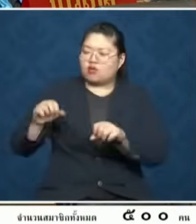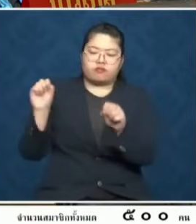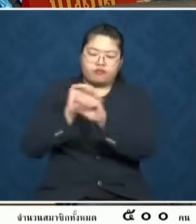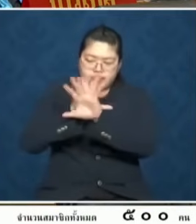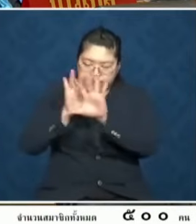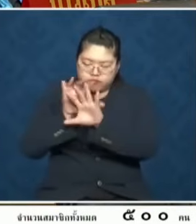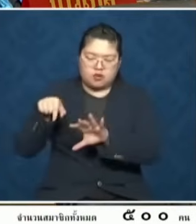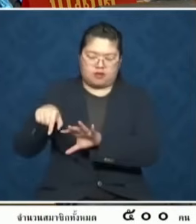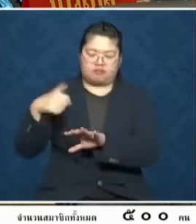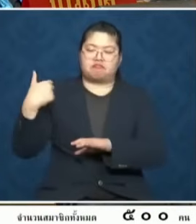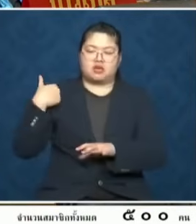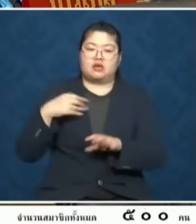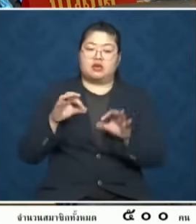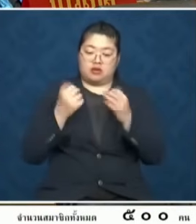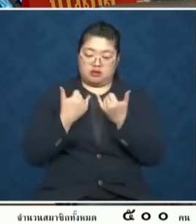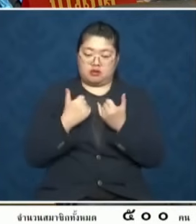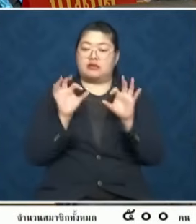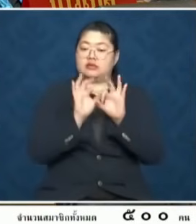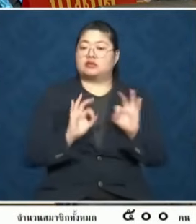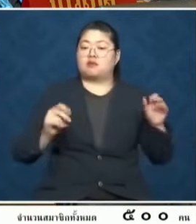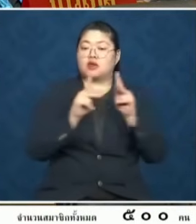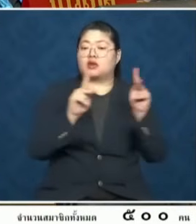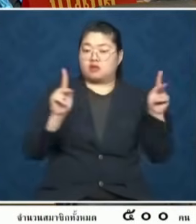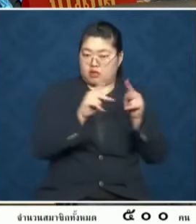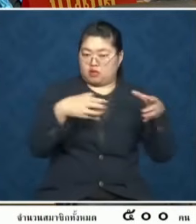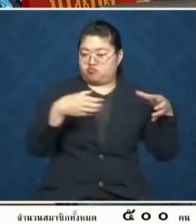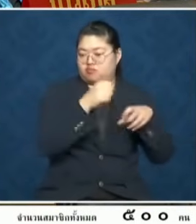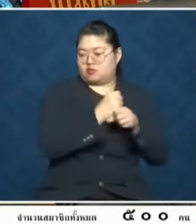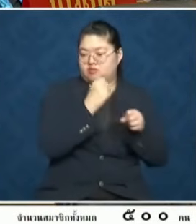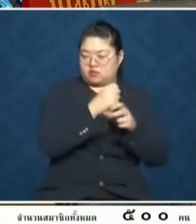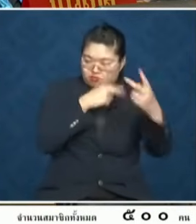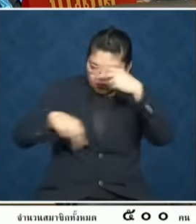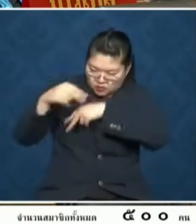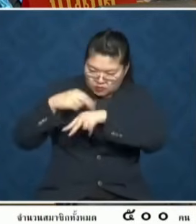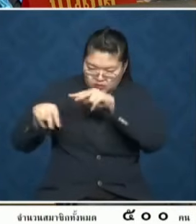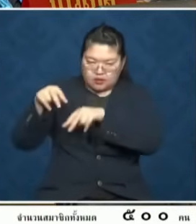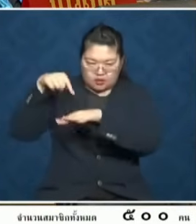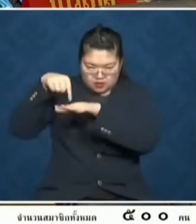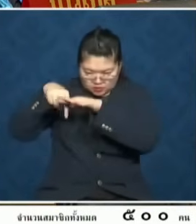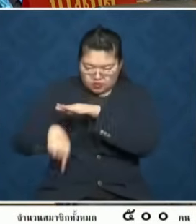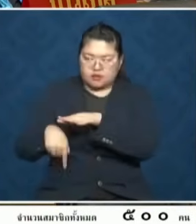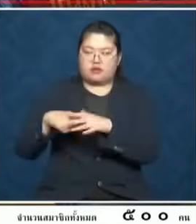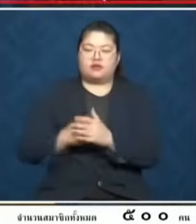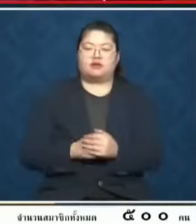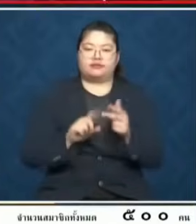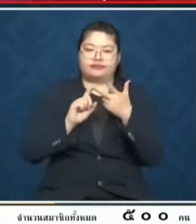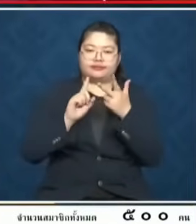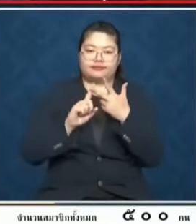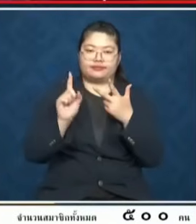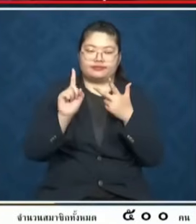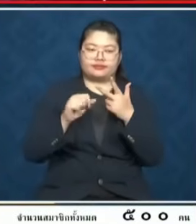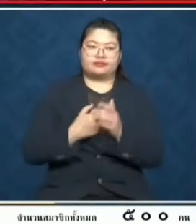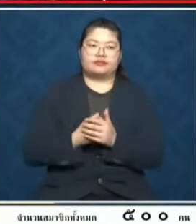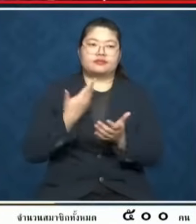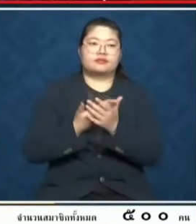เหตุจำเป็นที่ต้องกันต้องตั้งกรรมาธิการขึ้นมาเพื่อพิจารณาศึกษาค่ะไปต่อกันที่ขุมสมบัติที่ 3ค่ะท่านประธาน